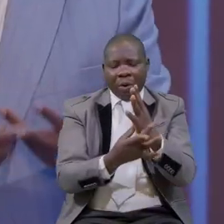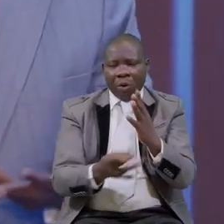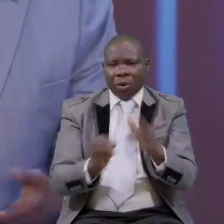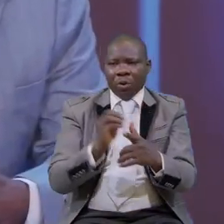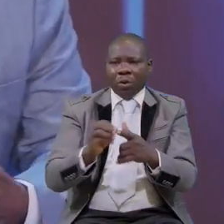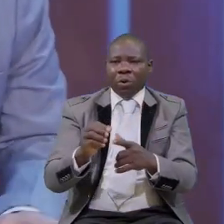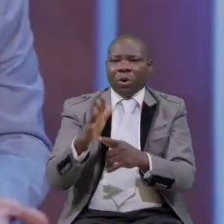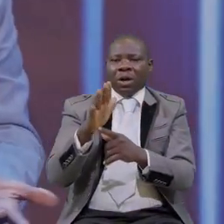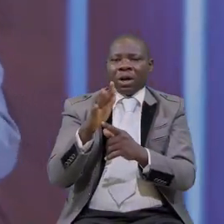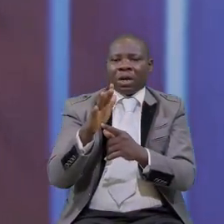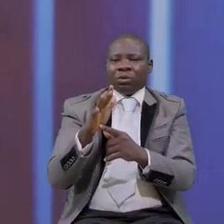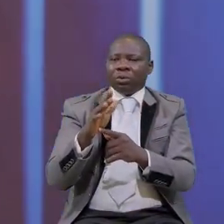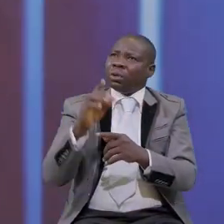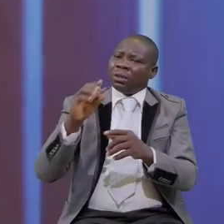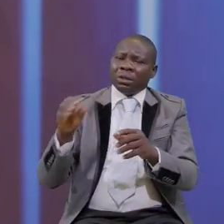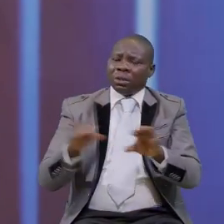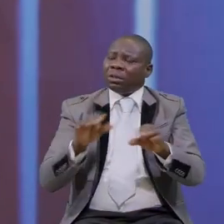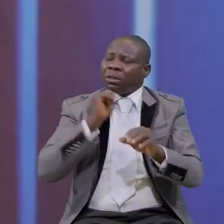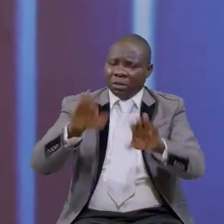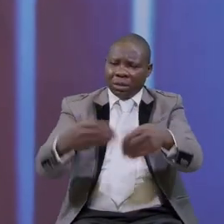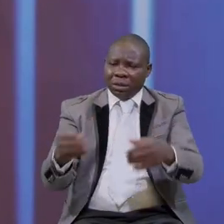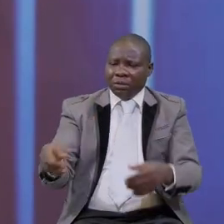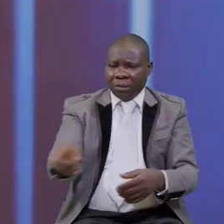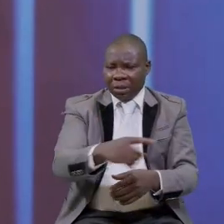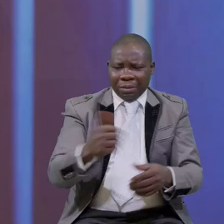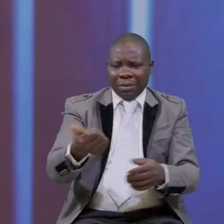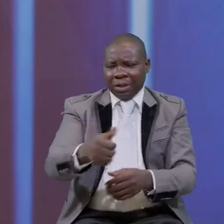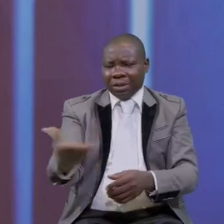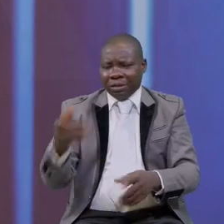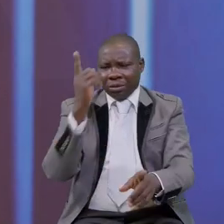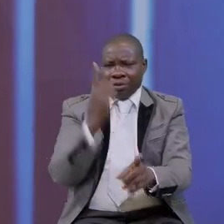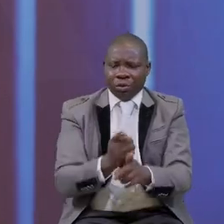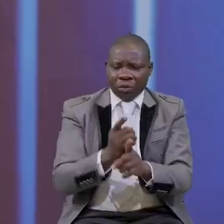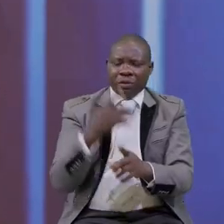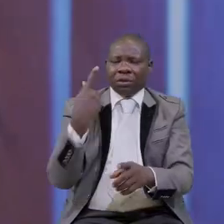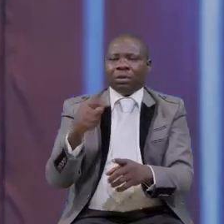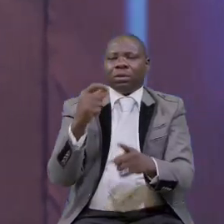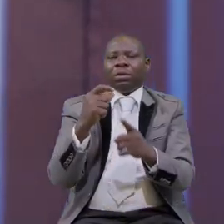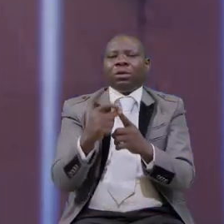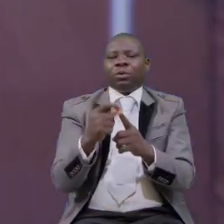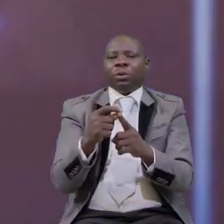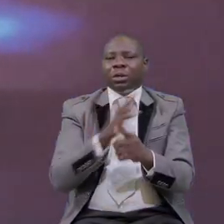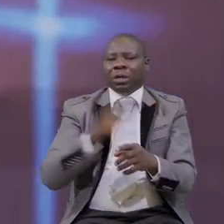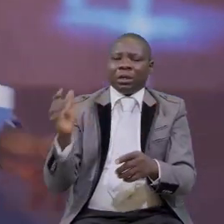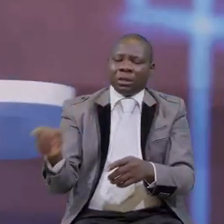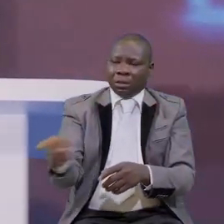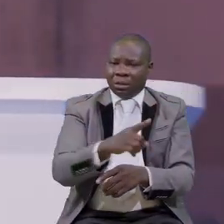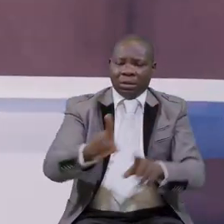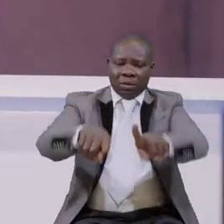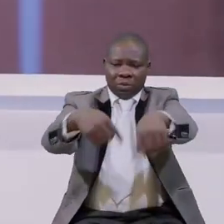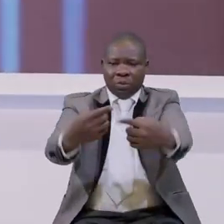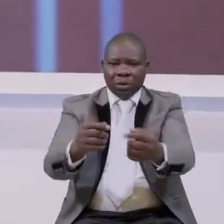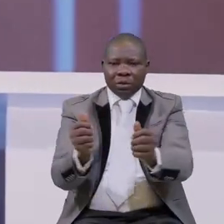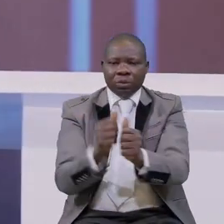bougies, il ne les a pas donné d'encens, il ne les a rien donné du tout. Simplement la parole. Et ils sont allés avec